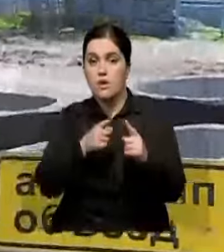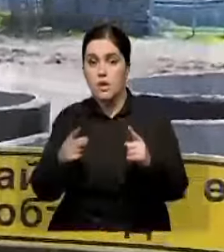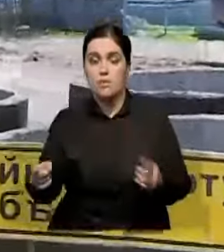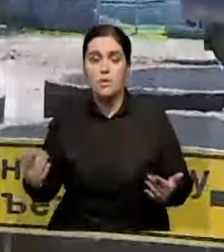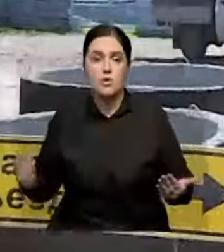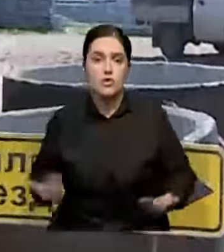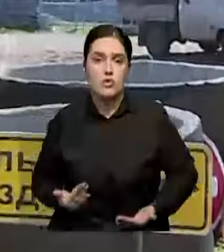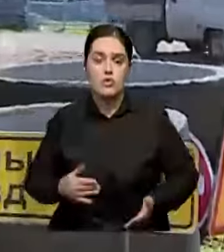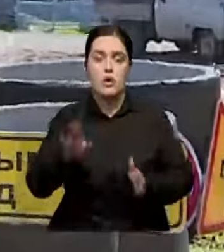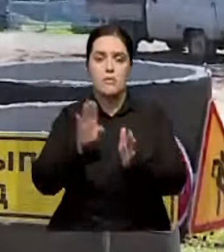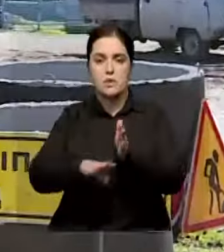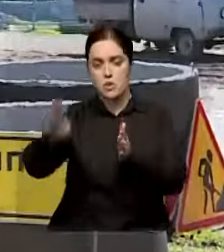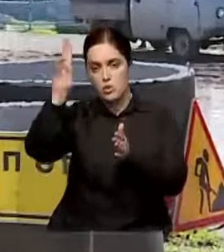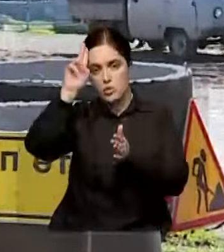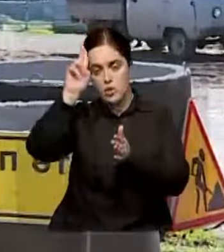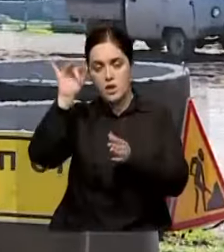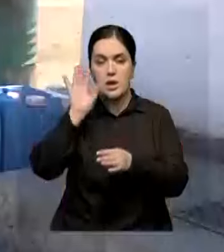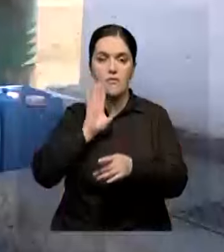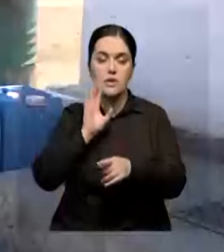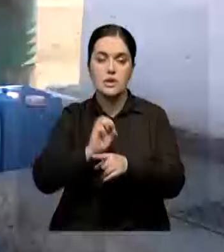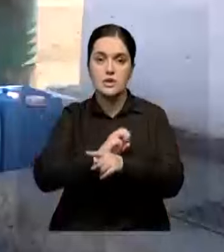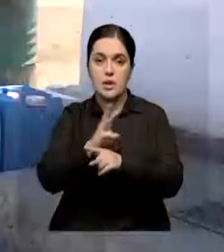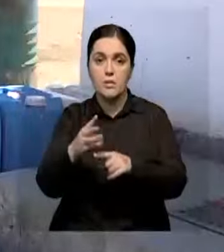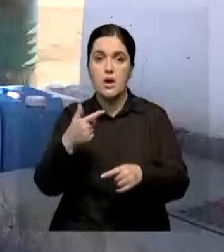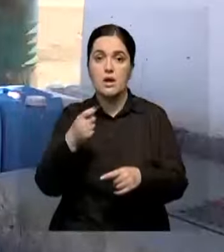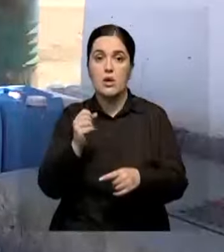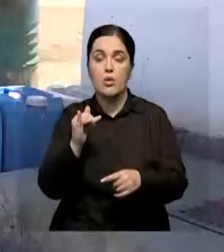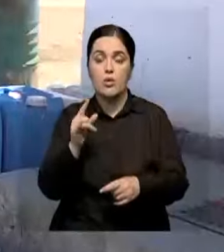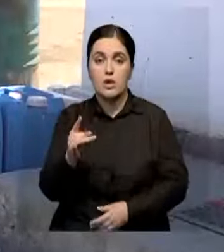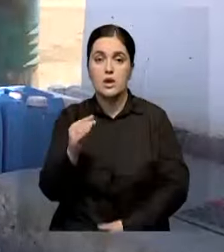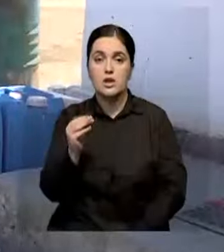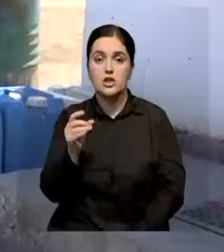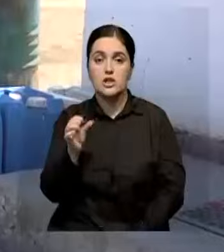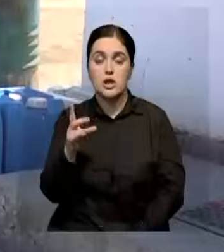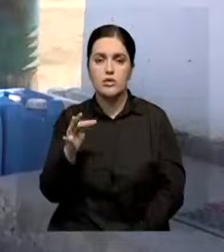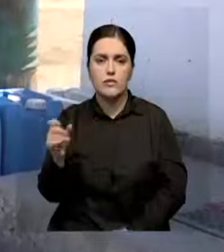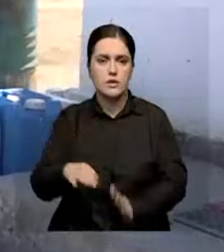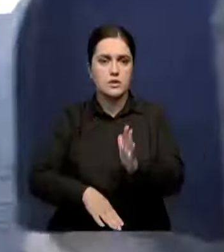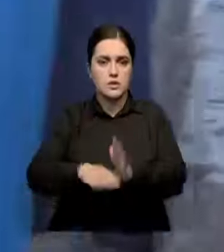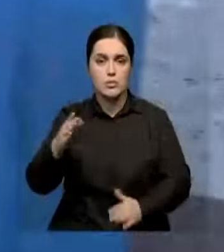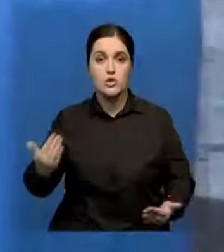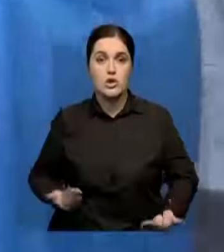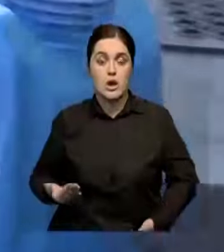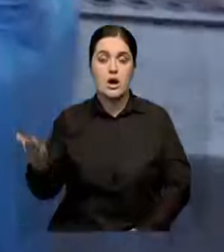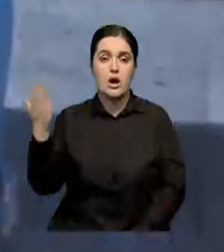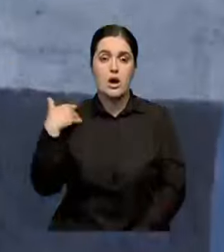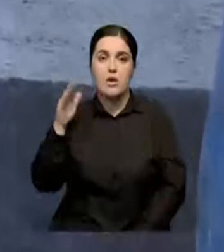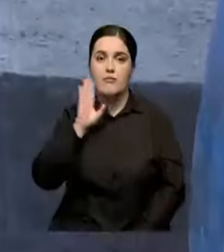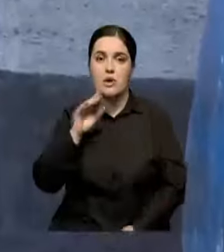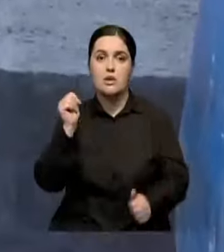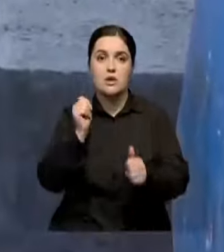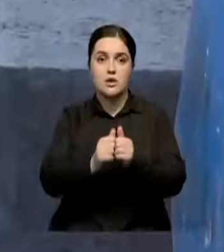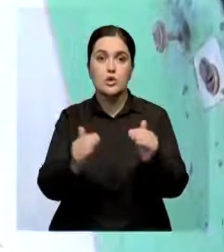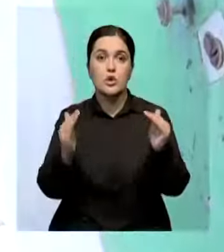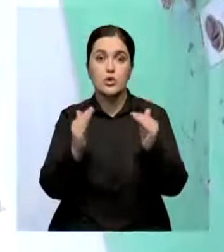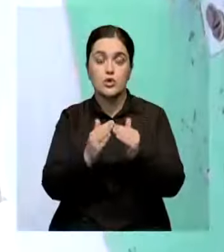без центральных канализаций и водоснабжения. Гаухар Ержанова живет в поселке с рождения. Говорит, раньше вода была в каждом доме. Сейчас за